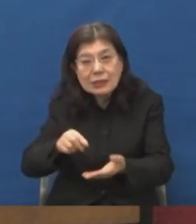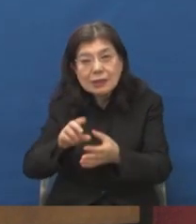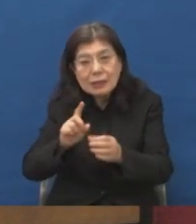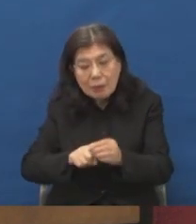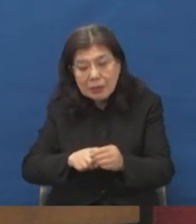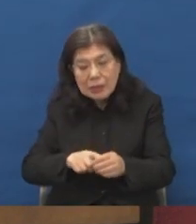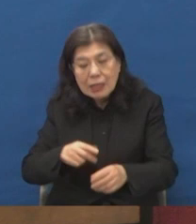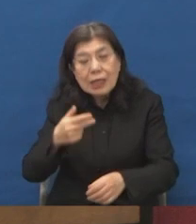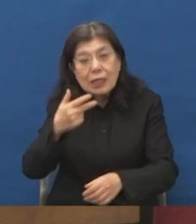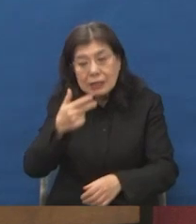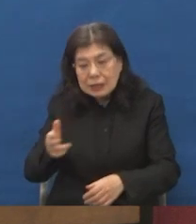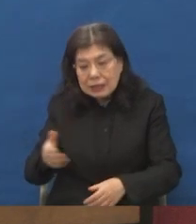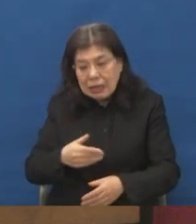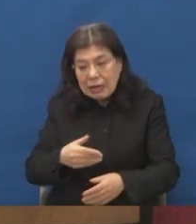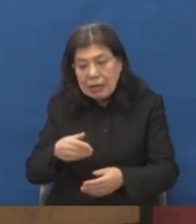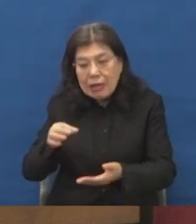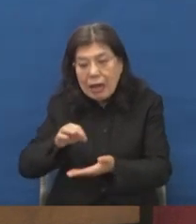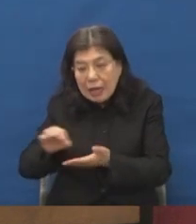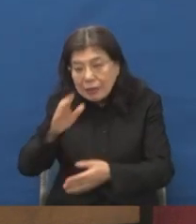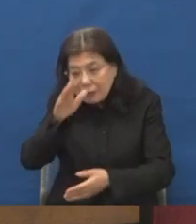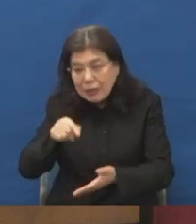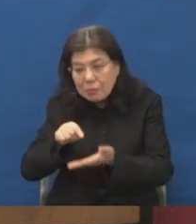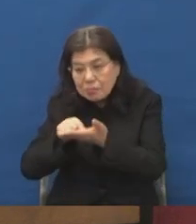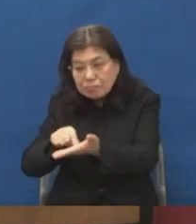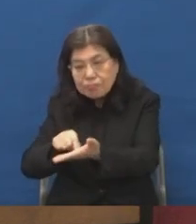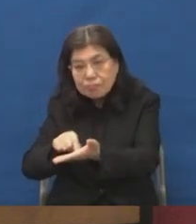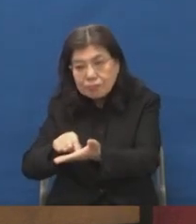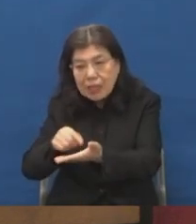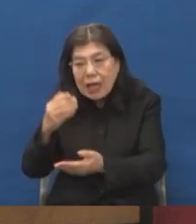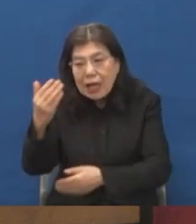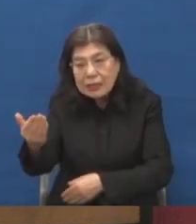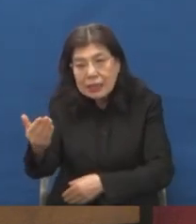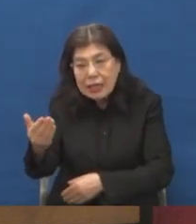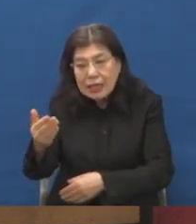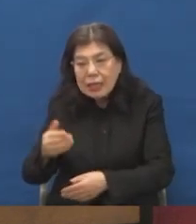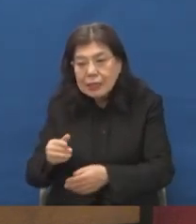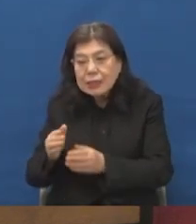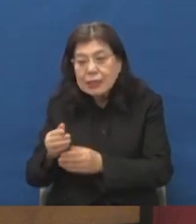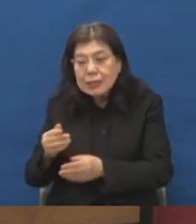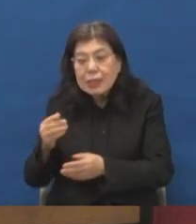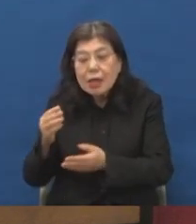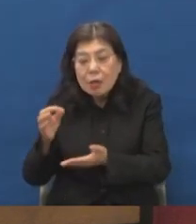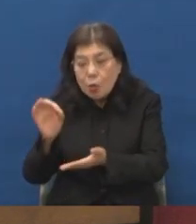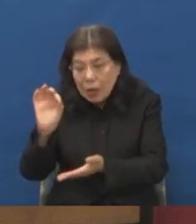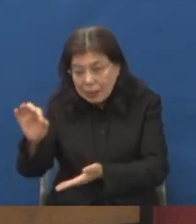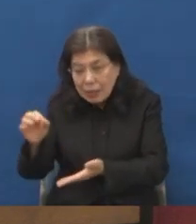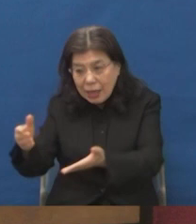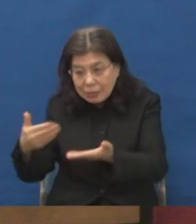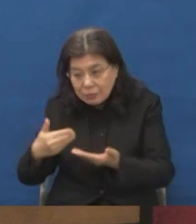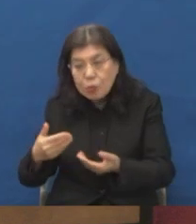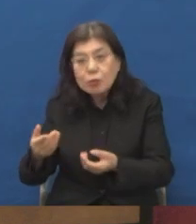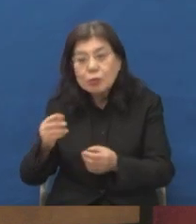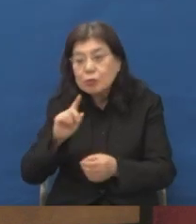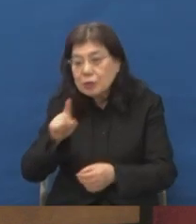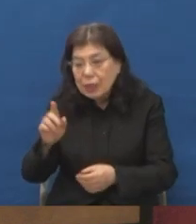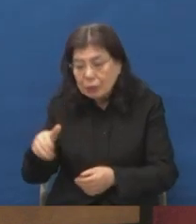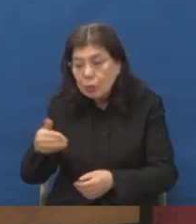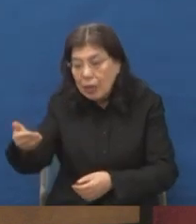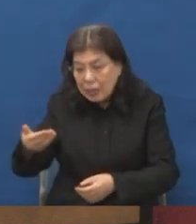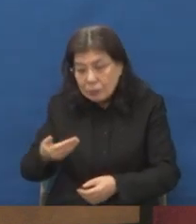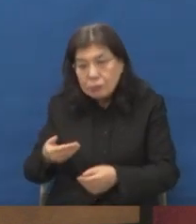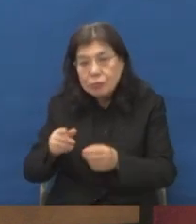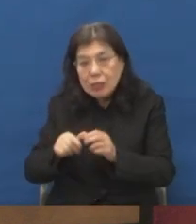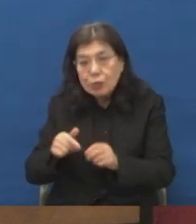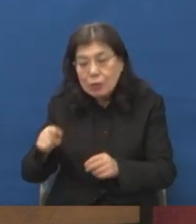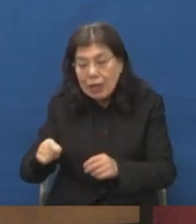督促の申し立てを受けた裁判所が、相手方に支払い督促を行ったところ、これに対して相手方が適法な督促異議